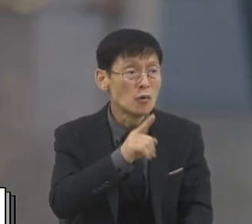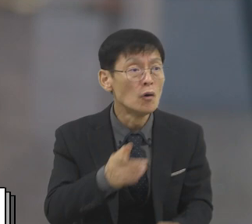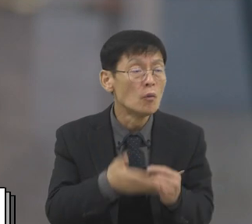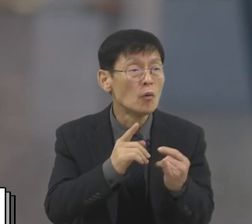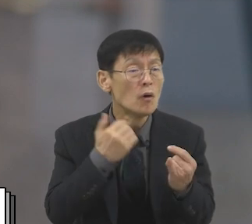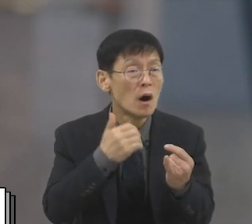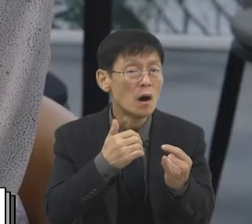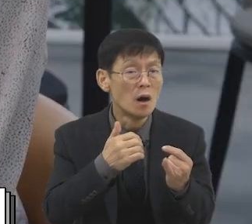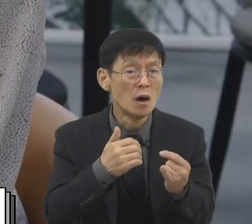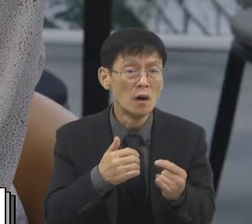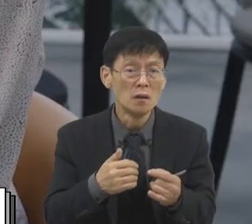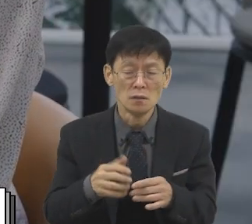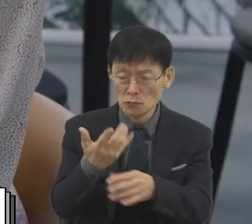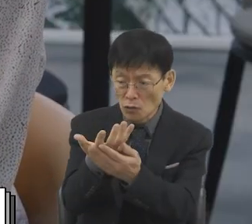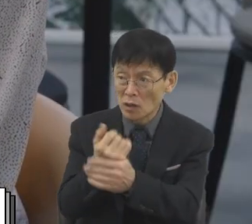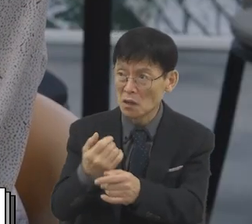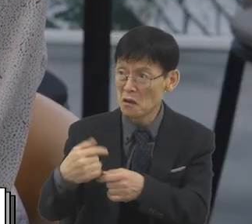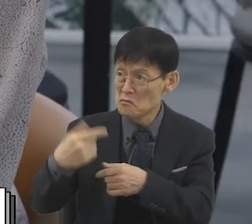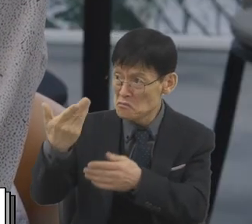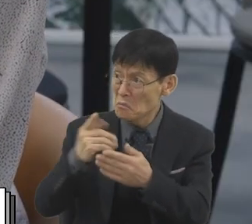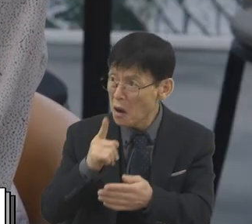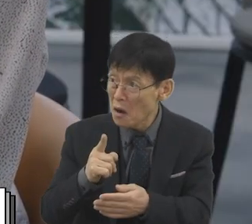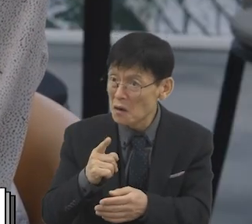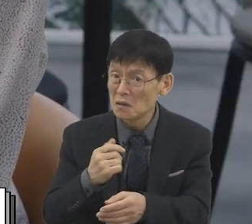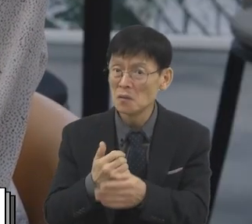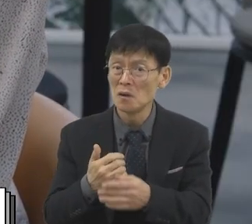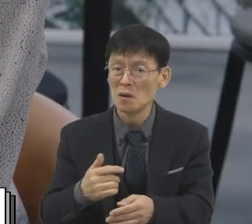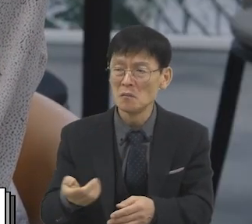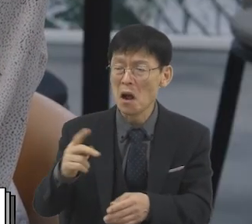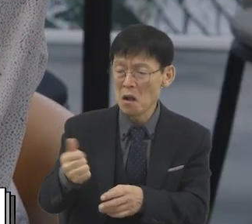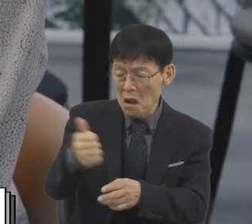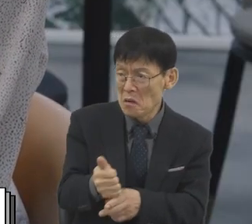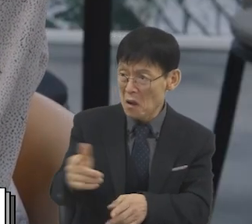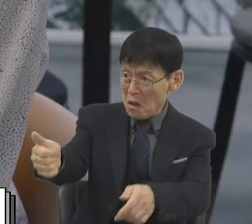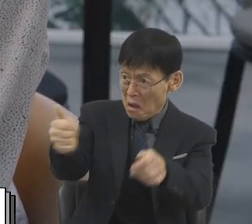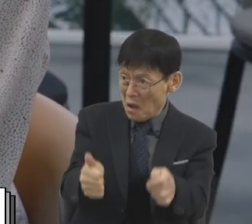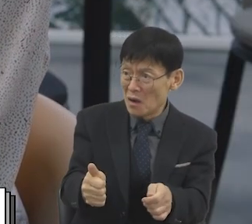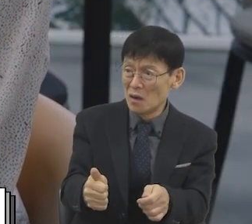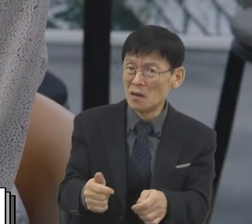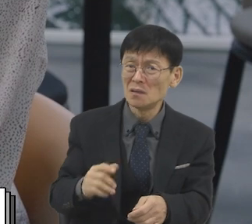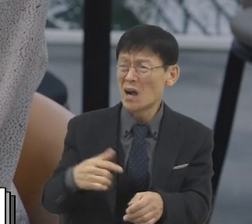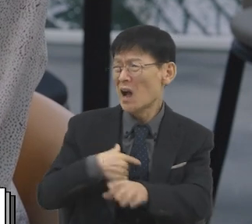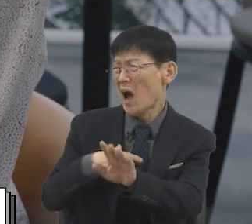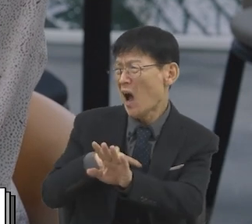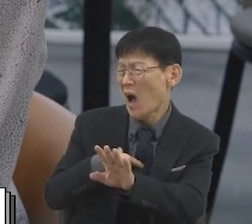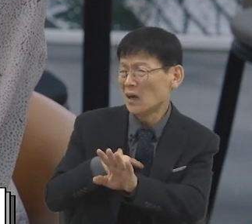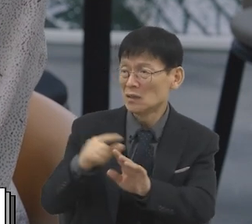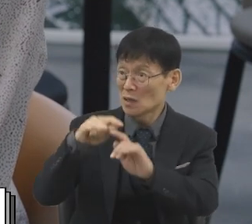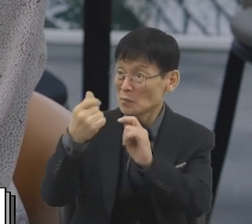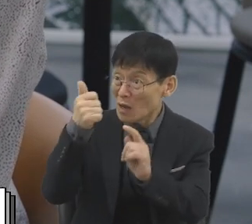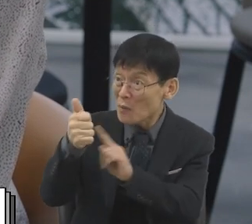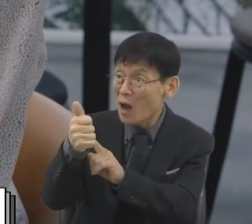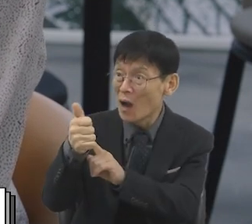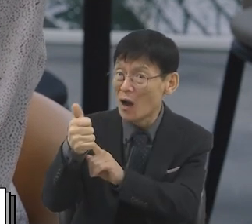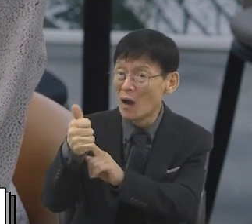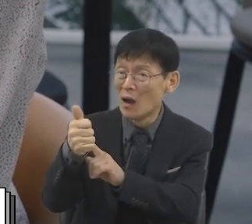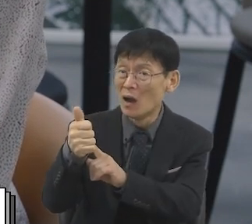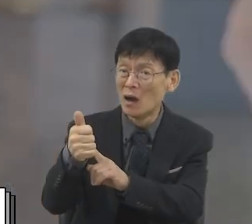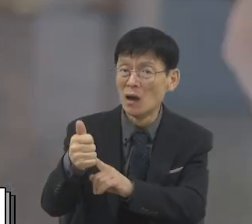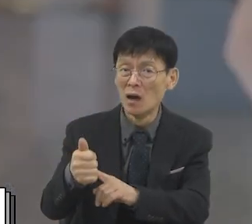누가? 서류 작성하는 거 가르쳐 준다고 무릎에 앉아서 하라고 제가 싫다고 했는데도